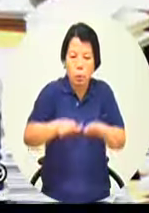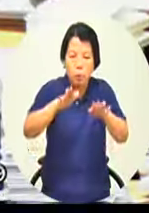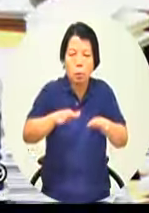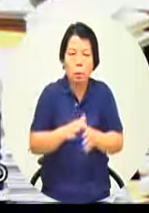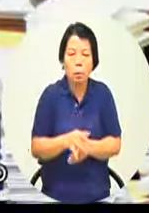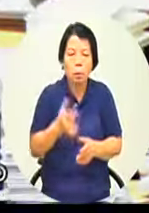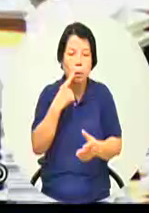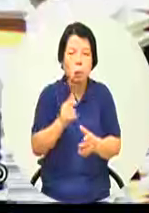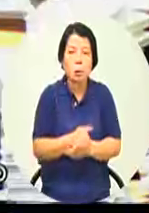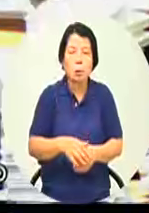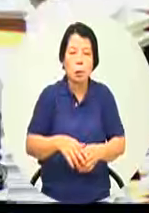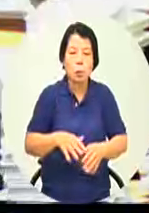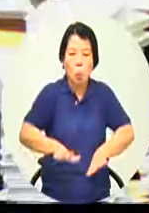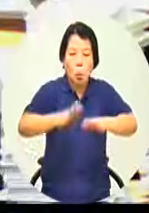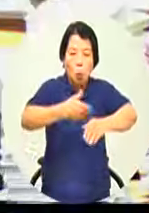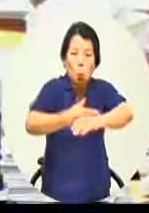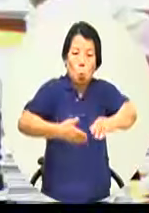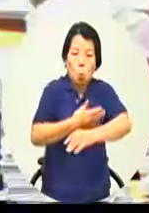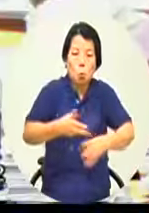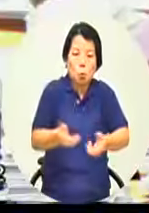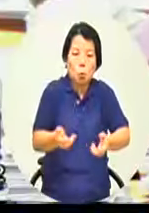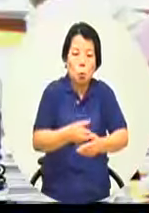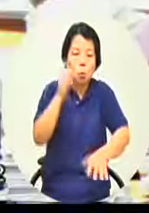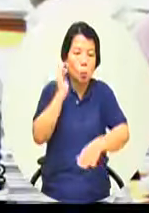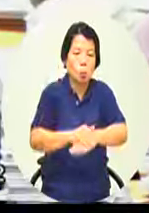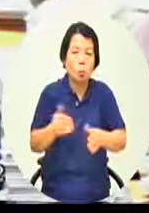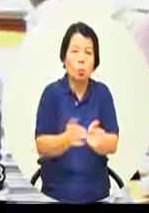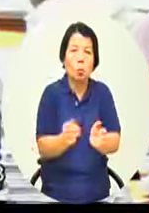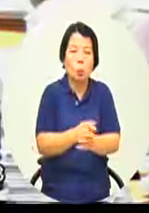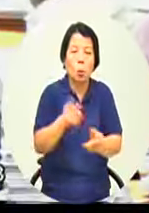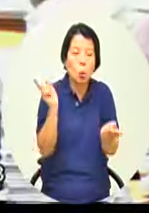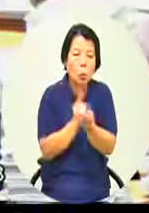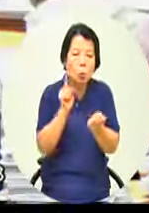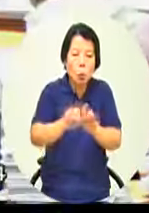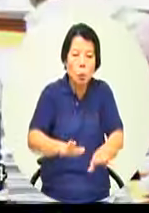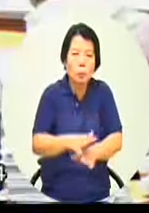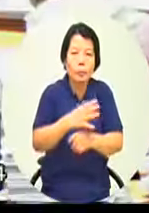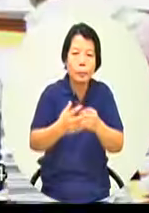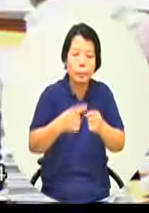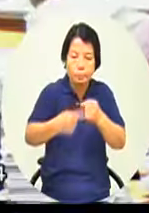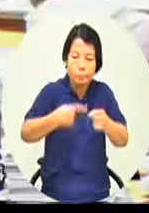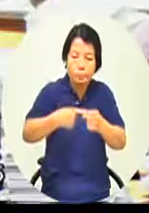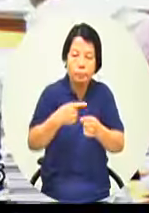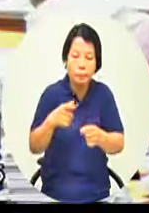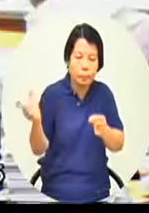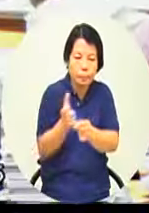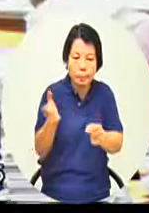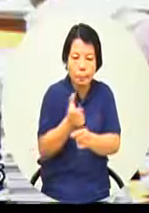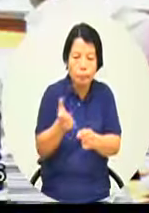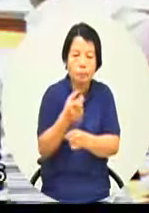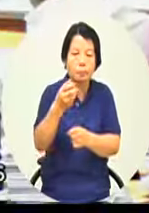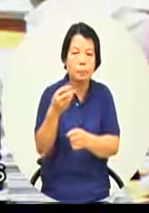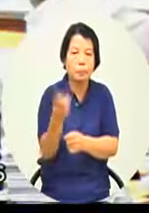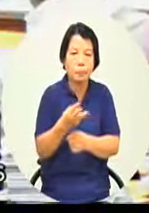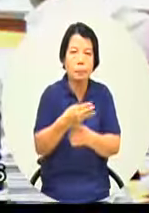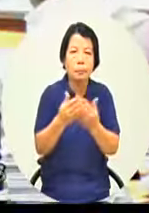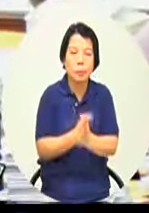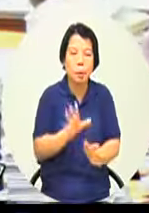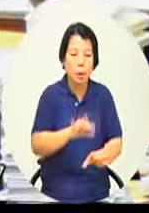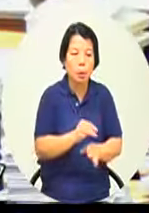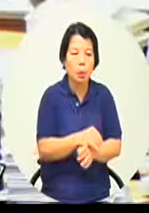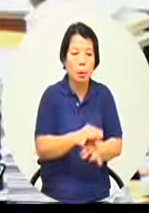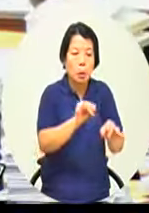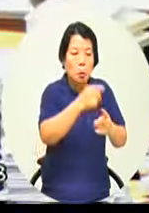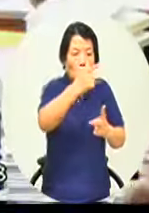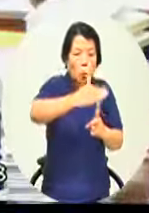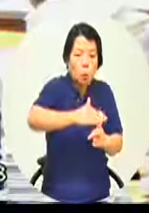自洪池新建完成之后，如果我们遇到今年这样的台风的状况，那些低洼地区会不会有面